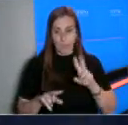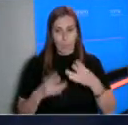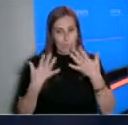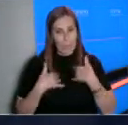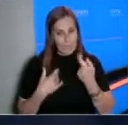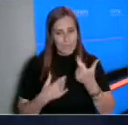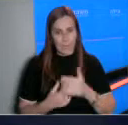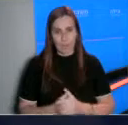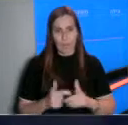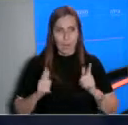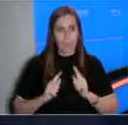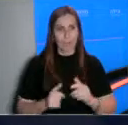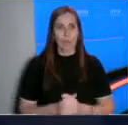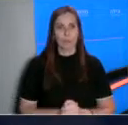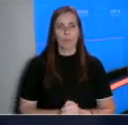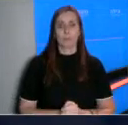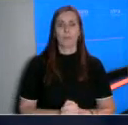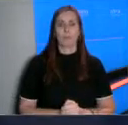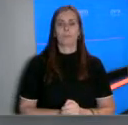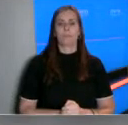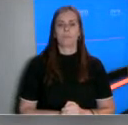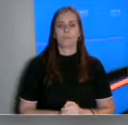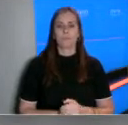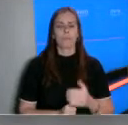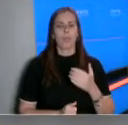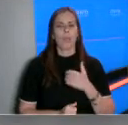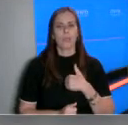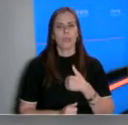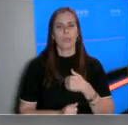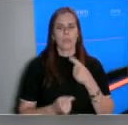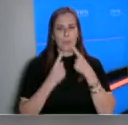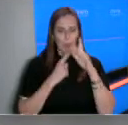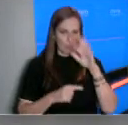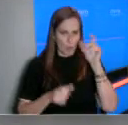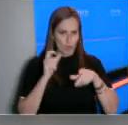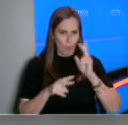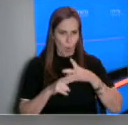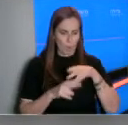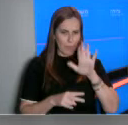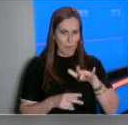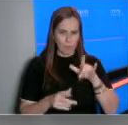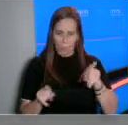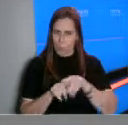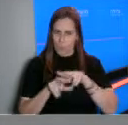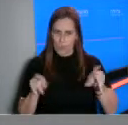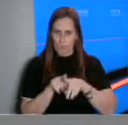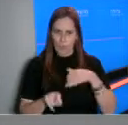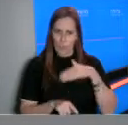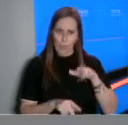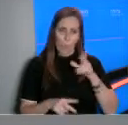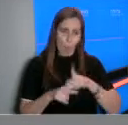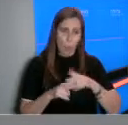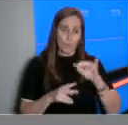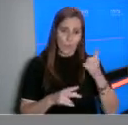קצת לדבר על ההמתנה הזו? כן, אני דיברתי עם חולים נוספים, גם שנמצאים במצב שלי וגם